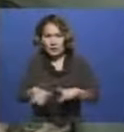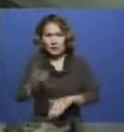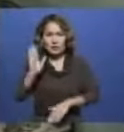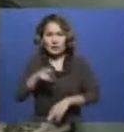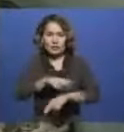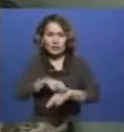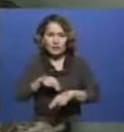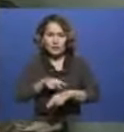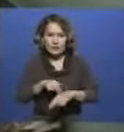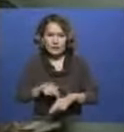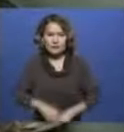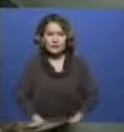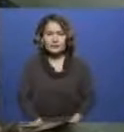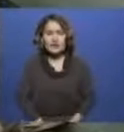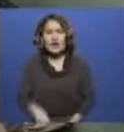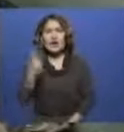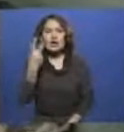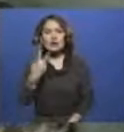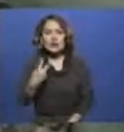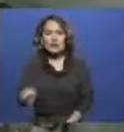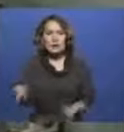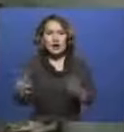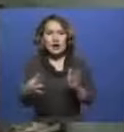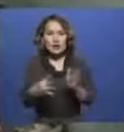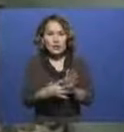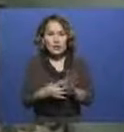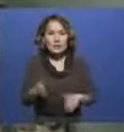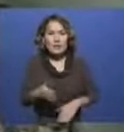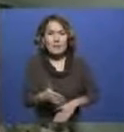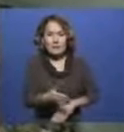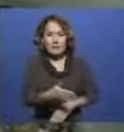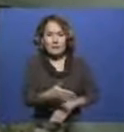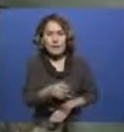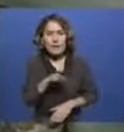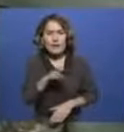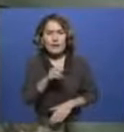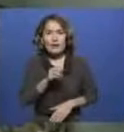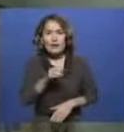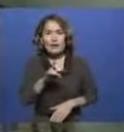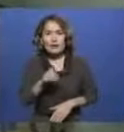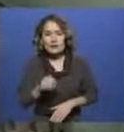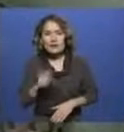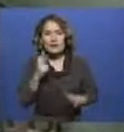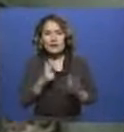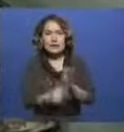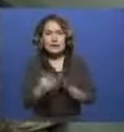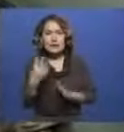Қазір осы 29 бекіре тұқымдас балықтың таза салмағы 84 килограмм